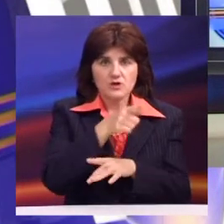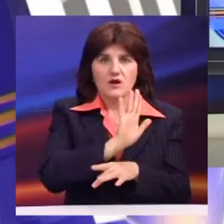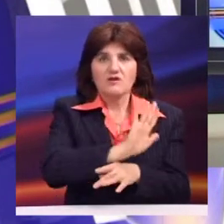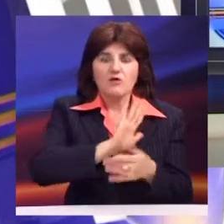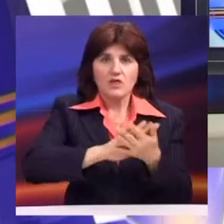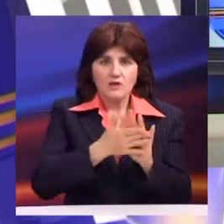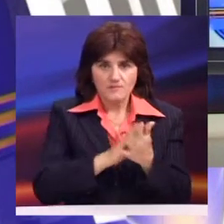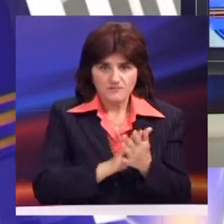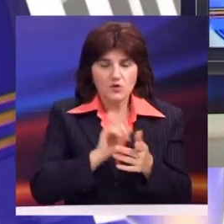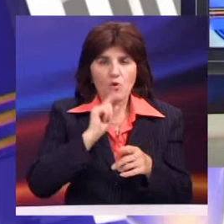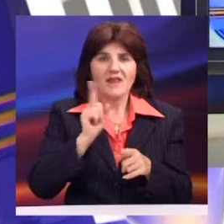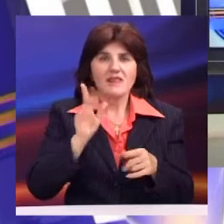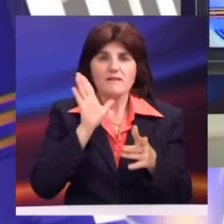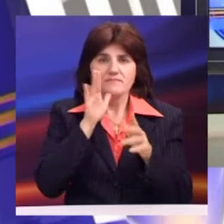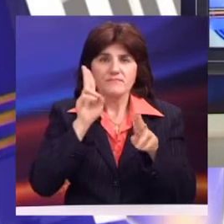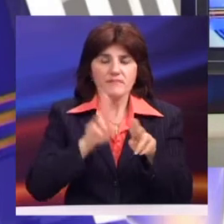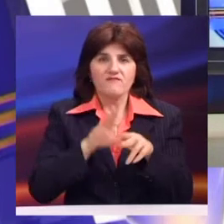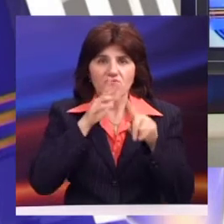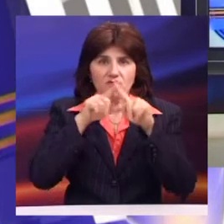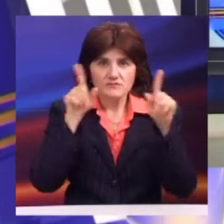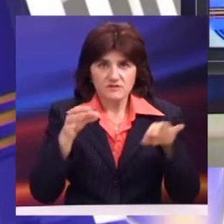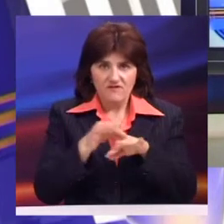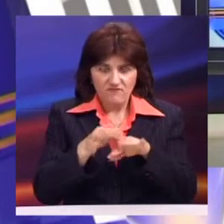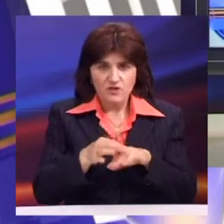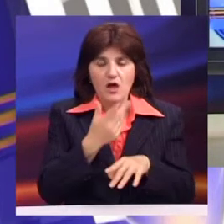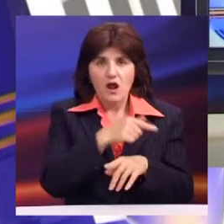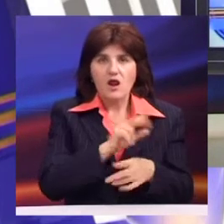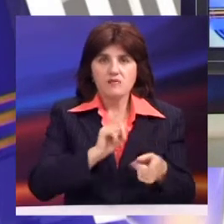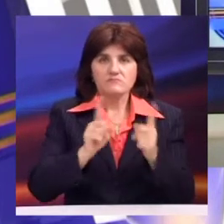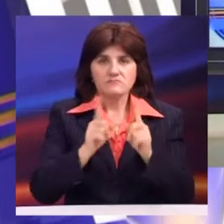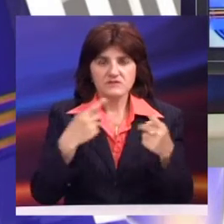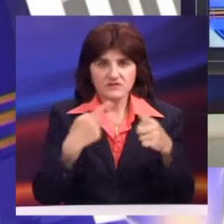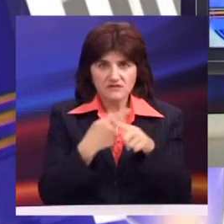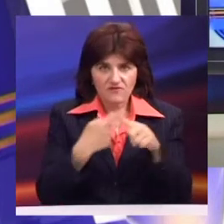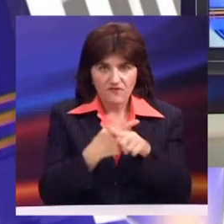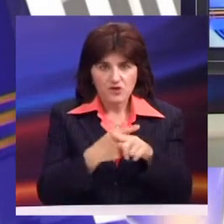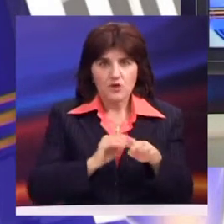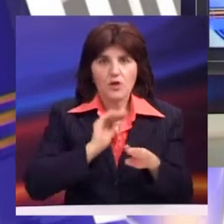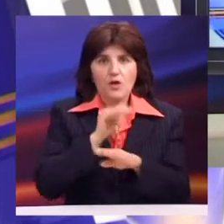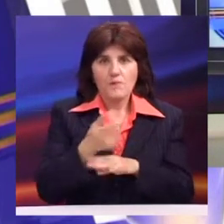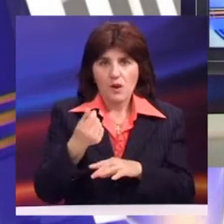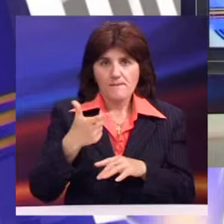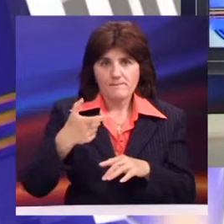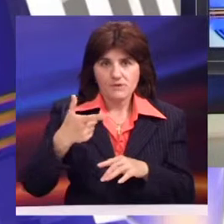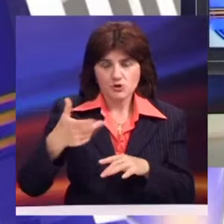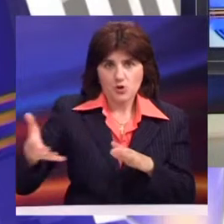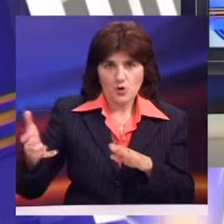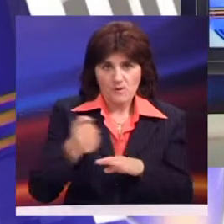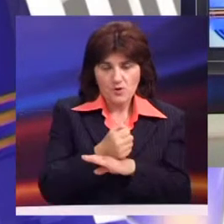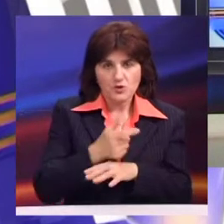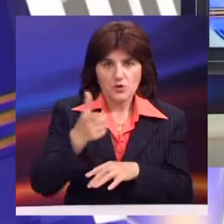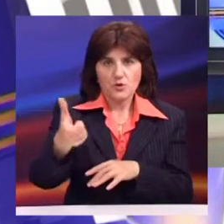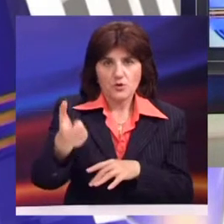bivše nevenčane supruge, Eš., gde je nasilno ušao u kuću i nakon kraće raspravke iz pištolja koji je poneo sa